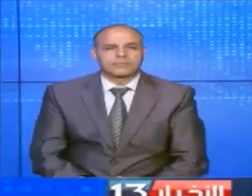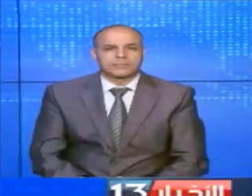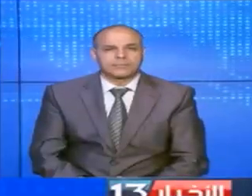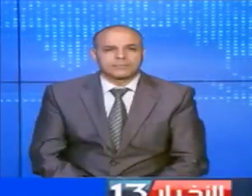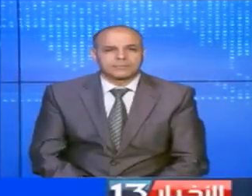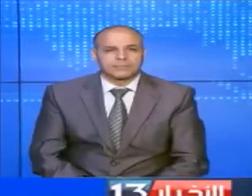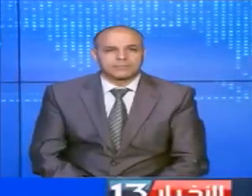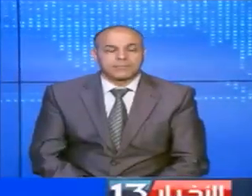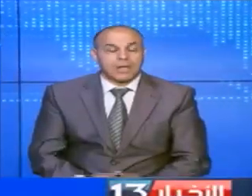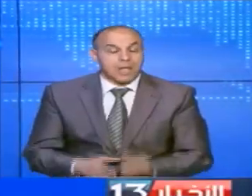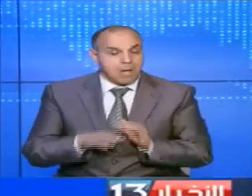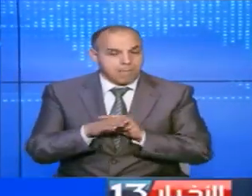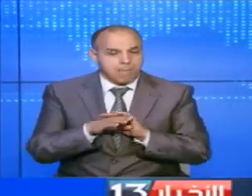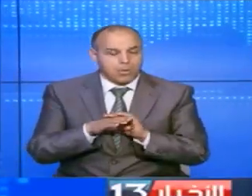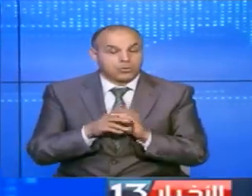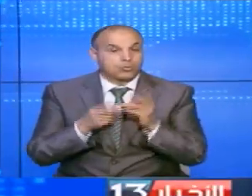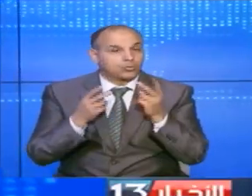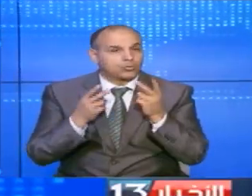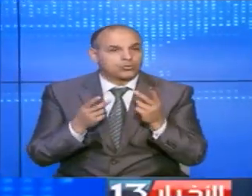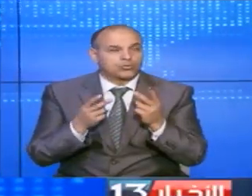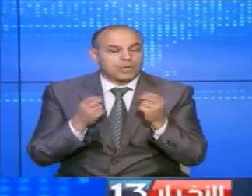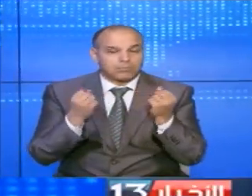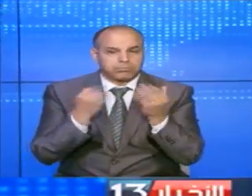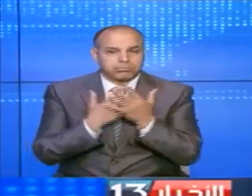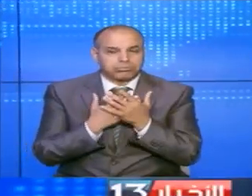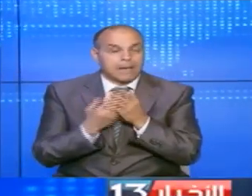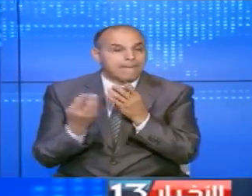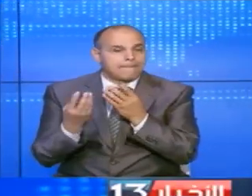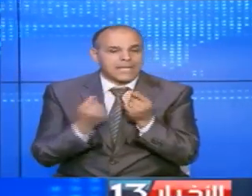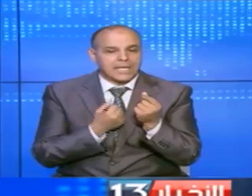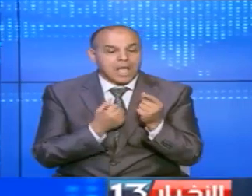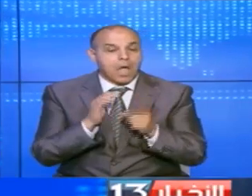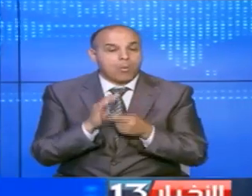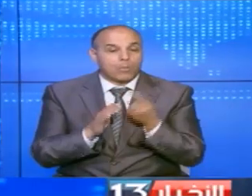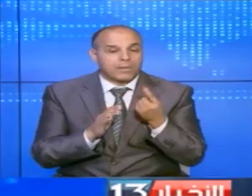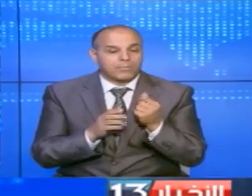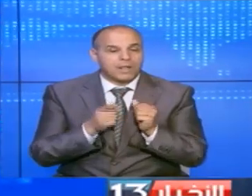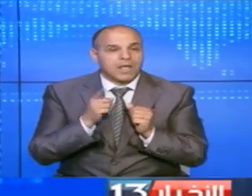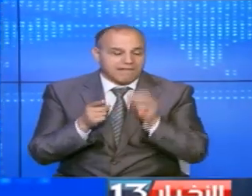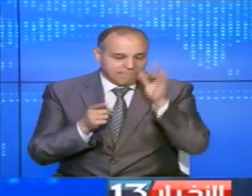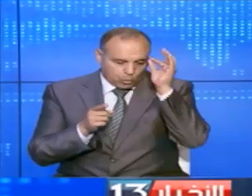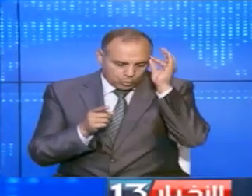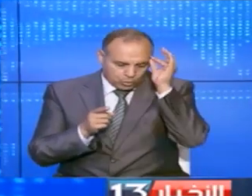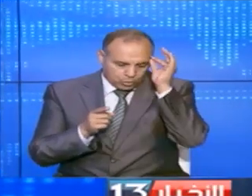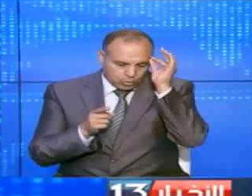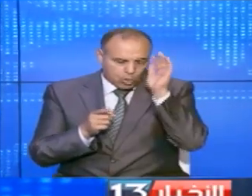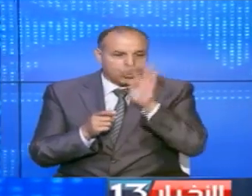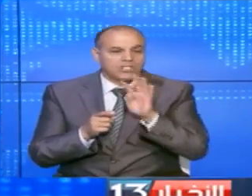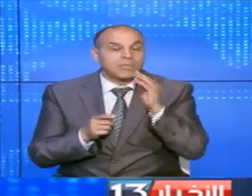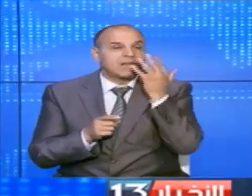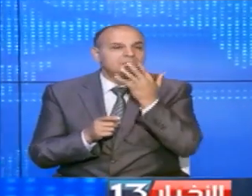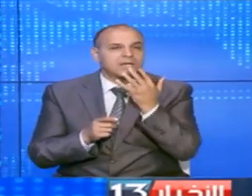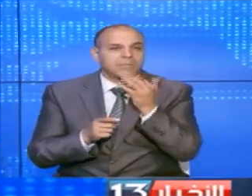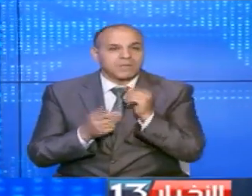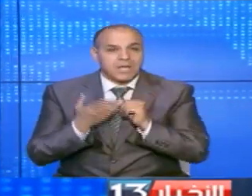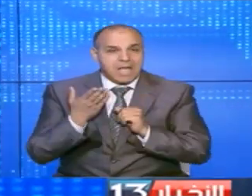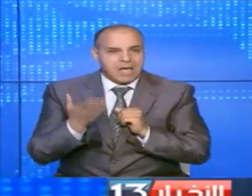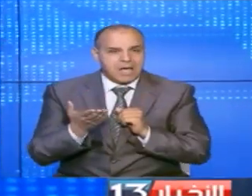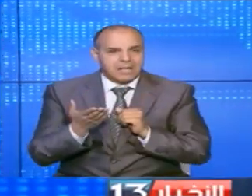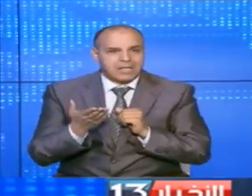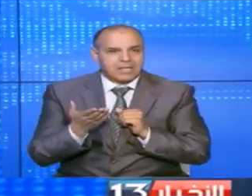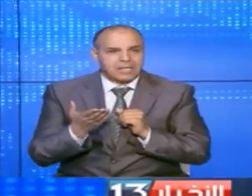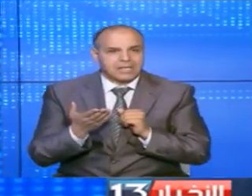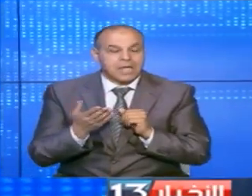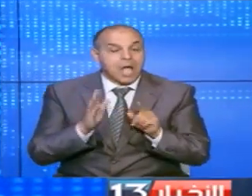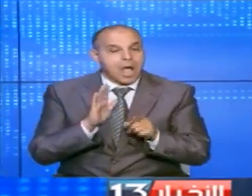نتطرق الان مشاهدينا الى حدث فريد من نوعه في تونس وشمال افريقيا حيث تمت